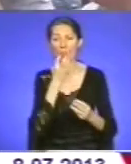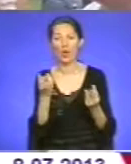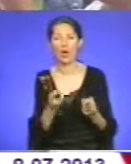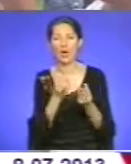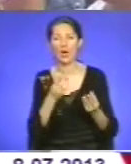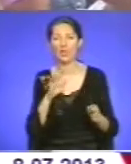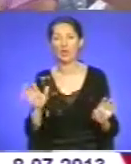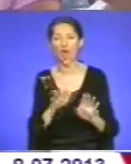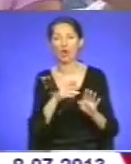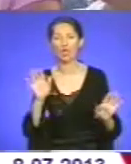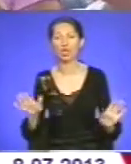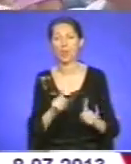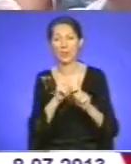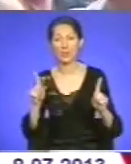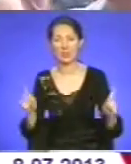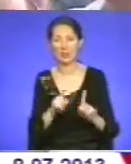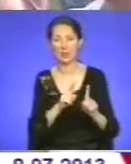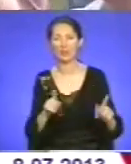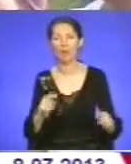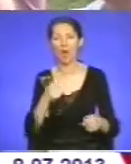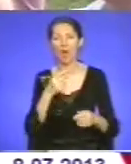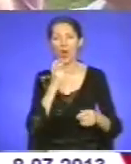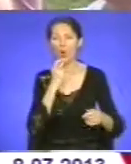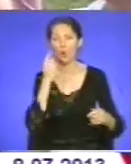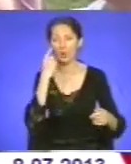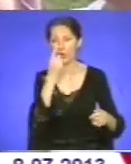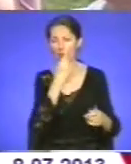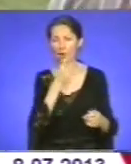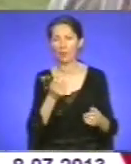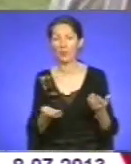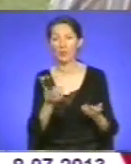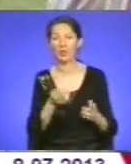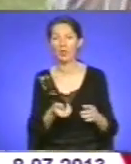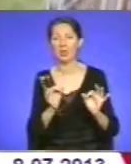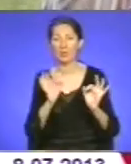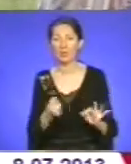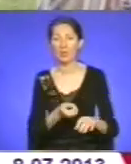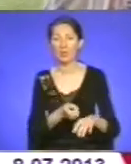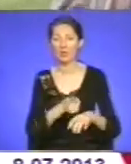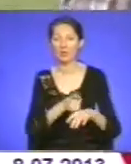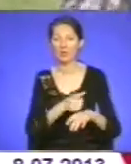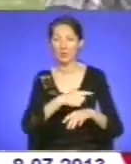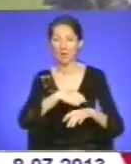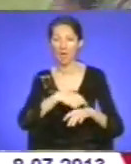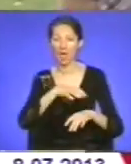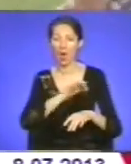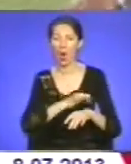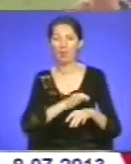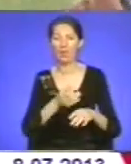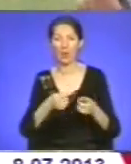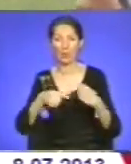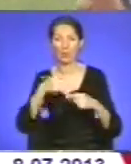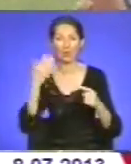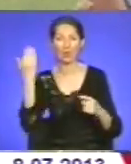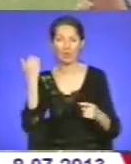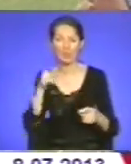на вустах та іскринки в очах. Ніби й справді стрілки годинника повернули назад у ті часи, коли наші предки вірили